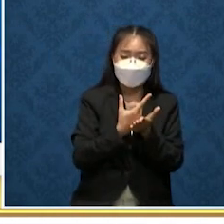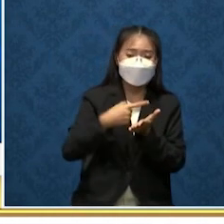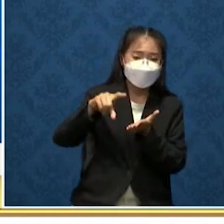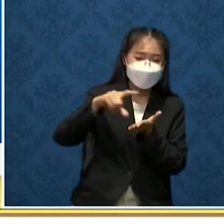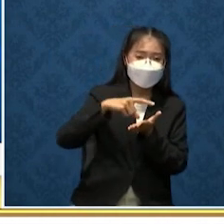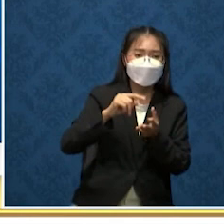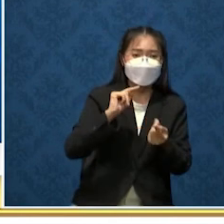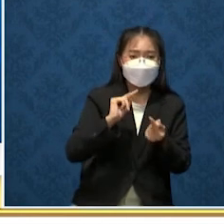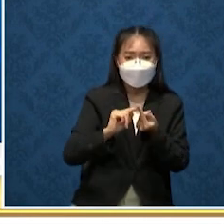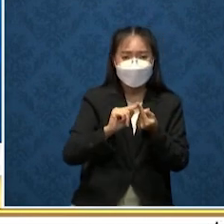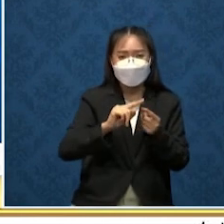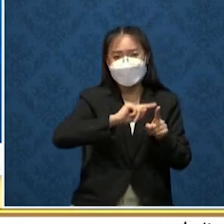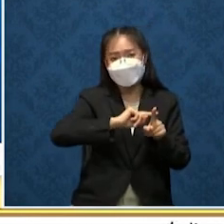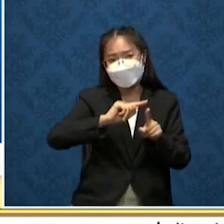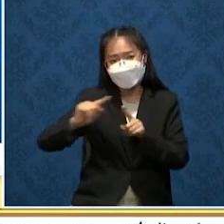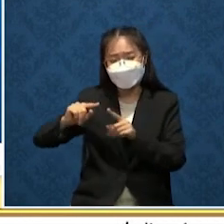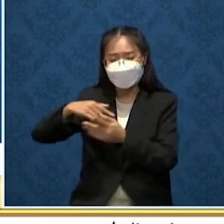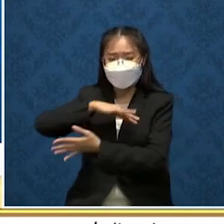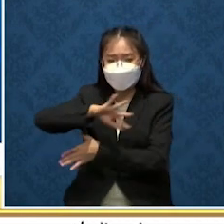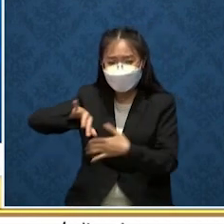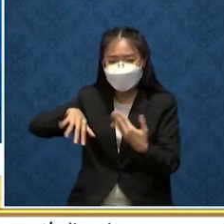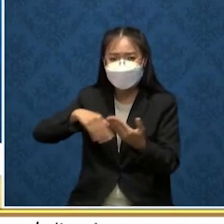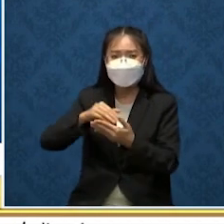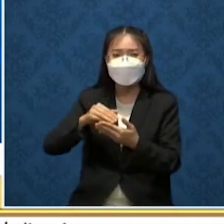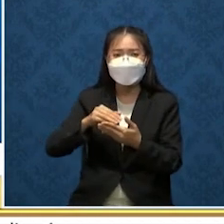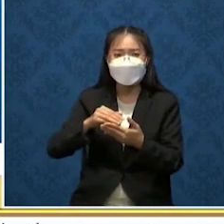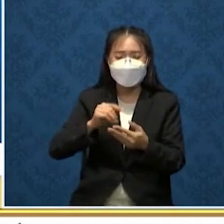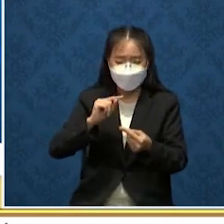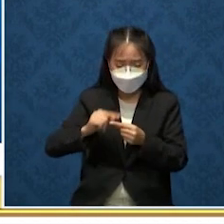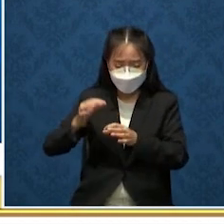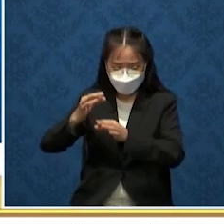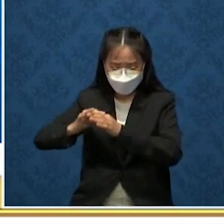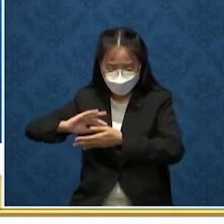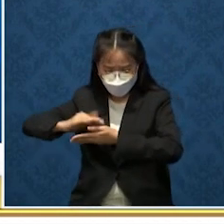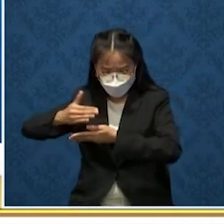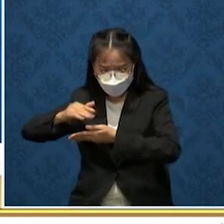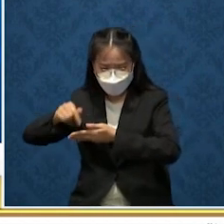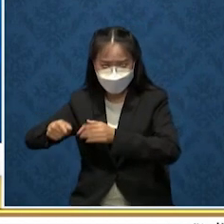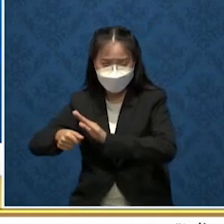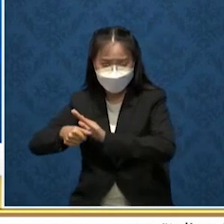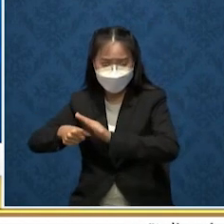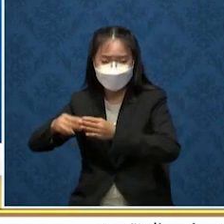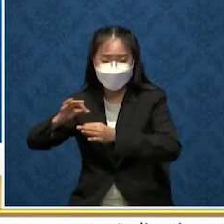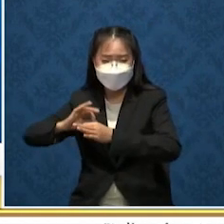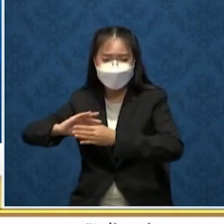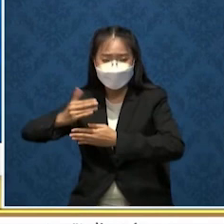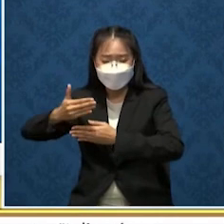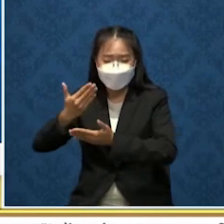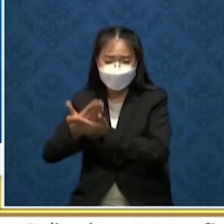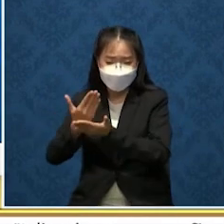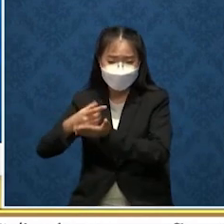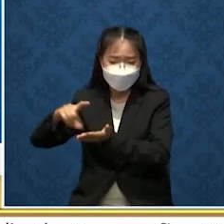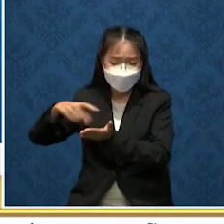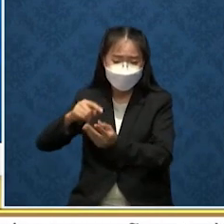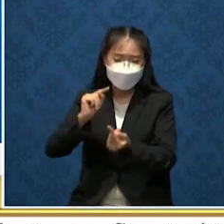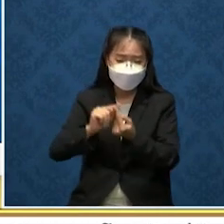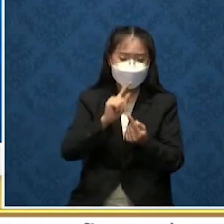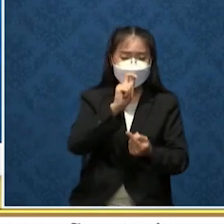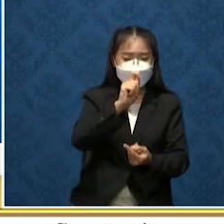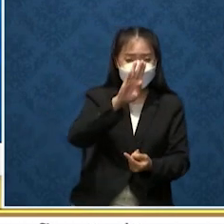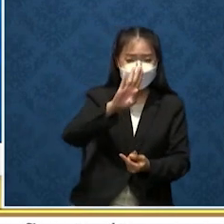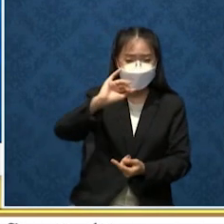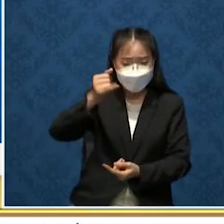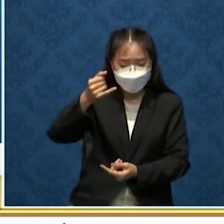บัญชีม้าทั้งหมดบัญชีม้าเนี่ยมีประมาณม้ากลุ่มประมาณ 5กลุ่มด้วยกันกลุ่มที่รับงานอบจเทศบาล